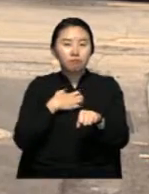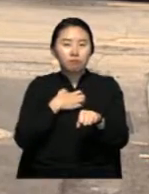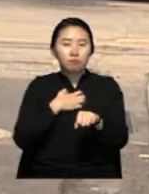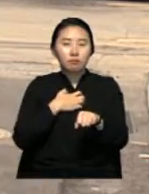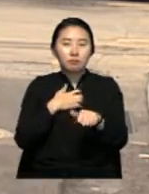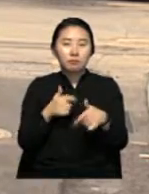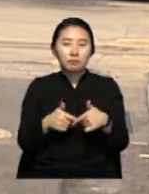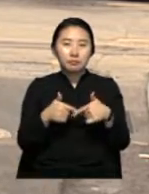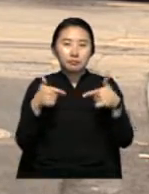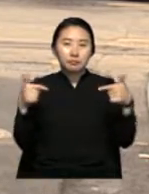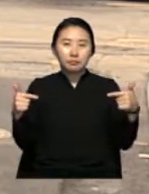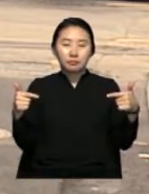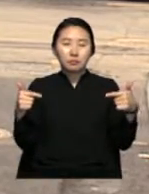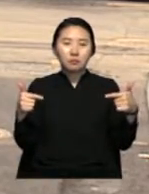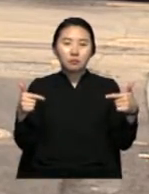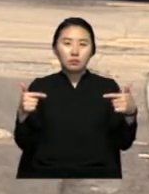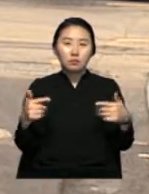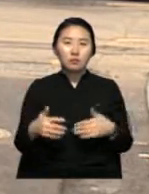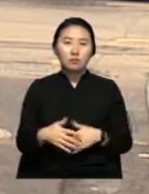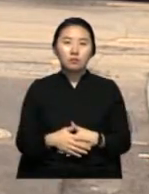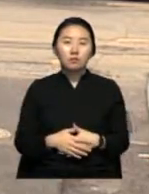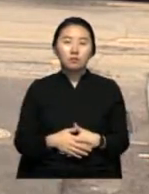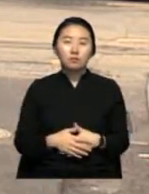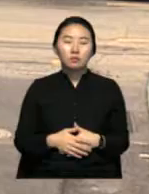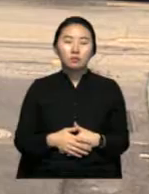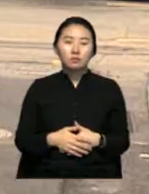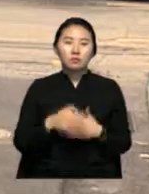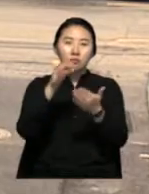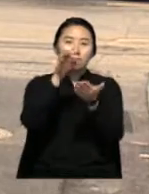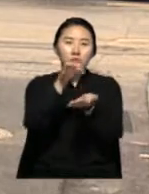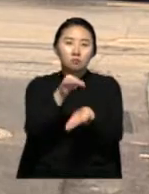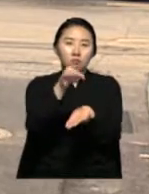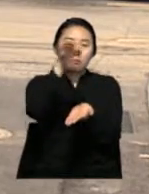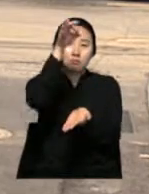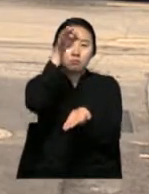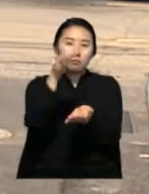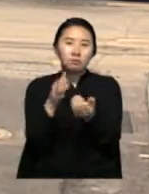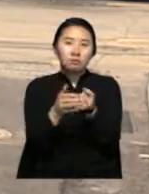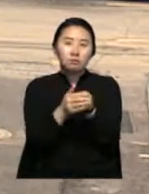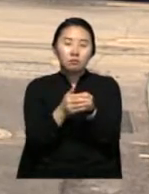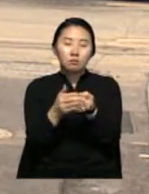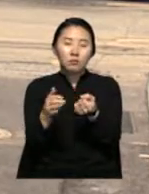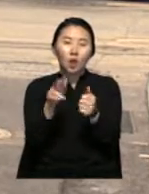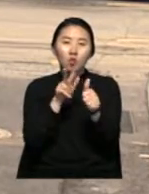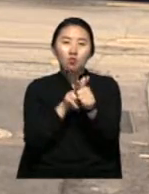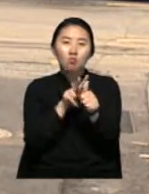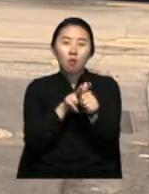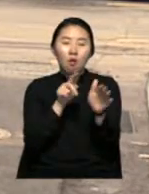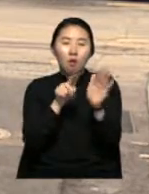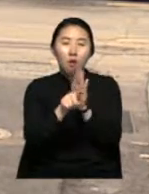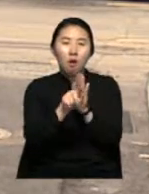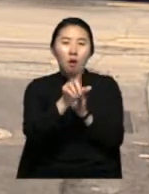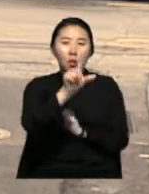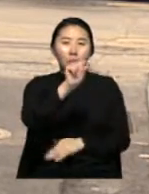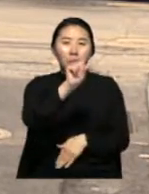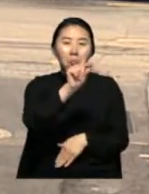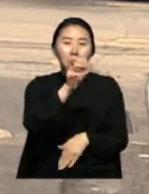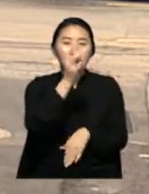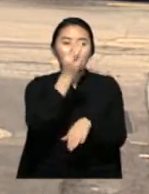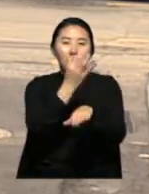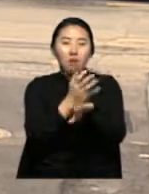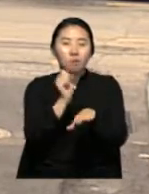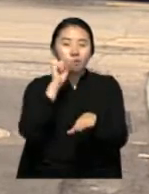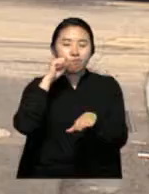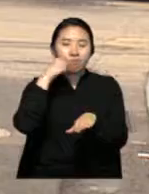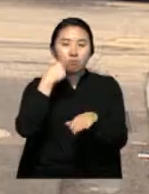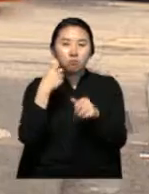것 같고요. 그다음에 뭐 물가들이 계속 상승하면서 슈퍼만 가도 돈만 원은 훌쩍 넘어가는 거